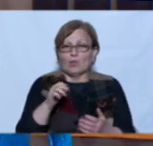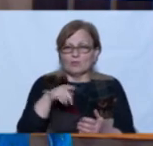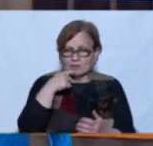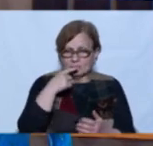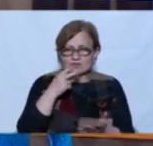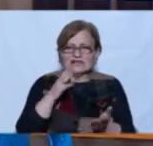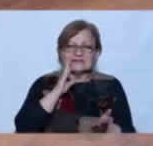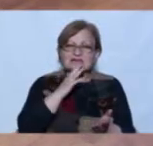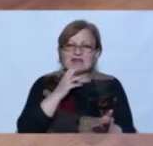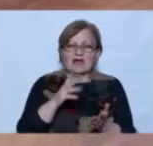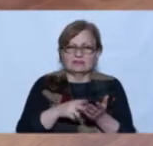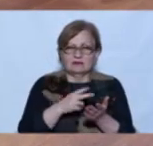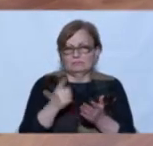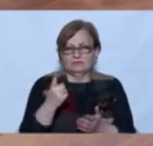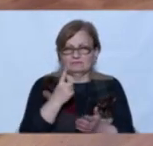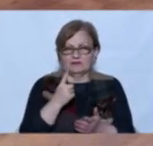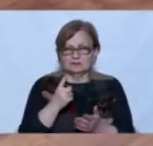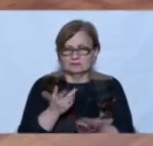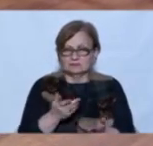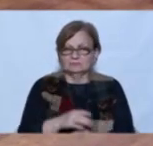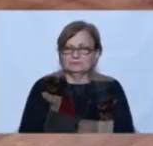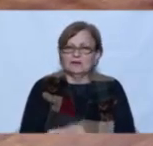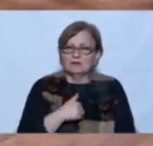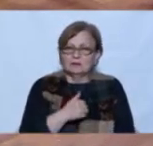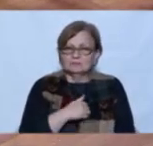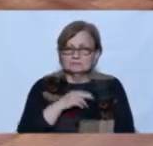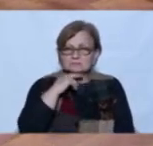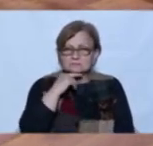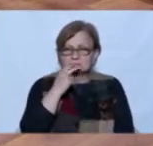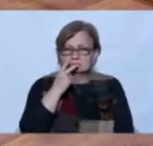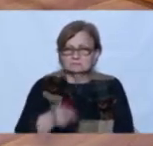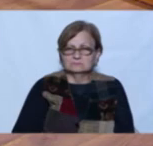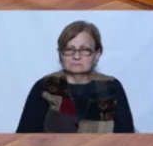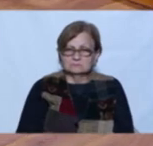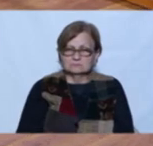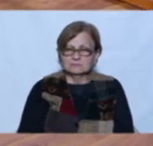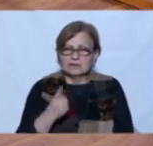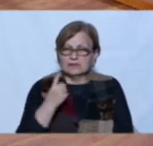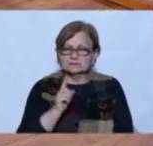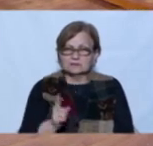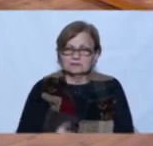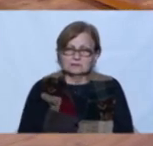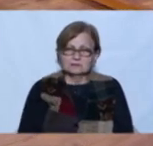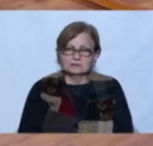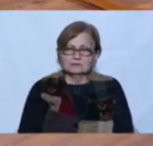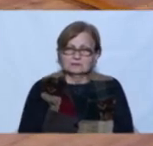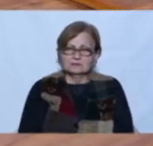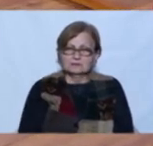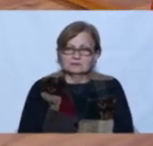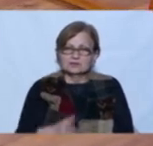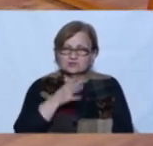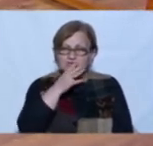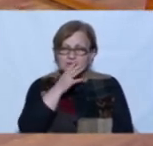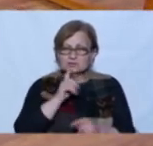გოგებაშვილი. მე მინდა ყურადღება მიაქციოთ კიდევ ერთ რამეს, ჩვენი დროც იწურება